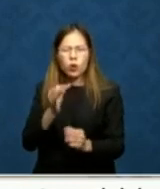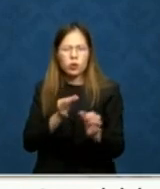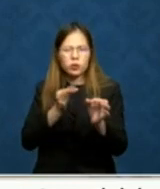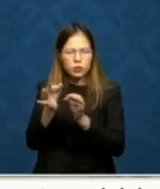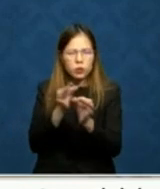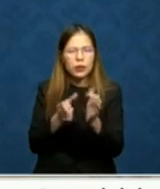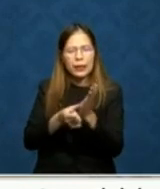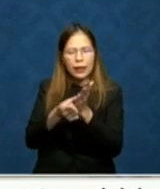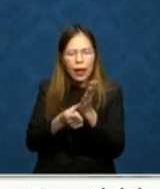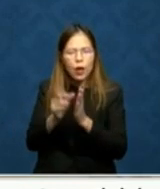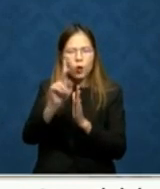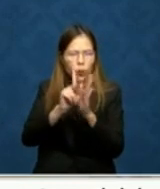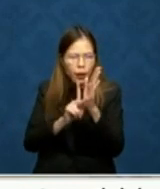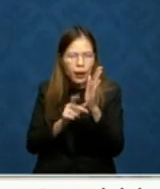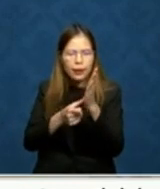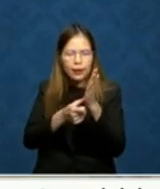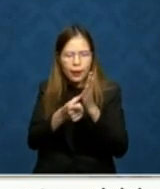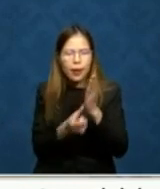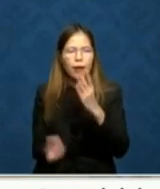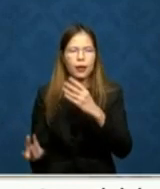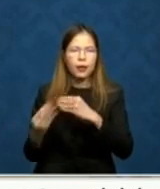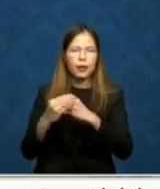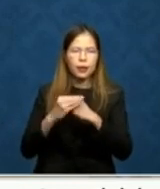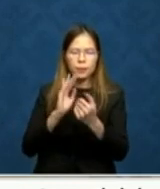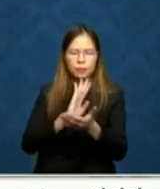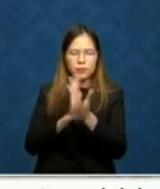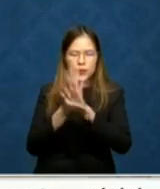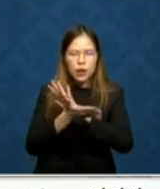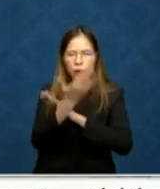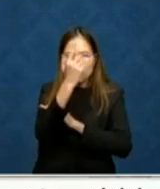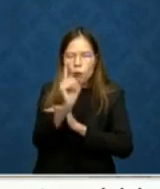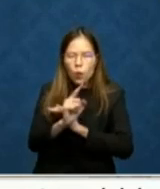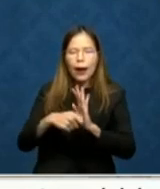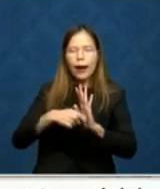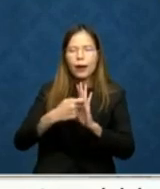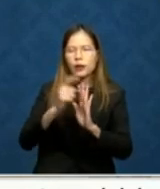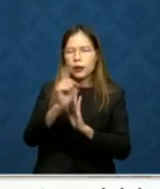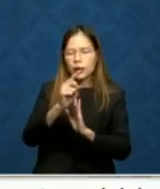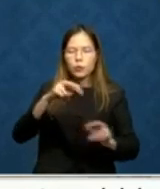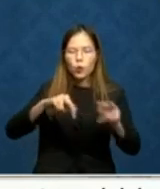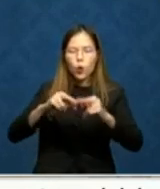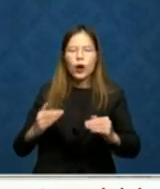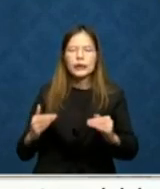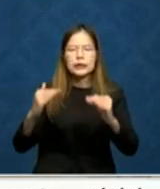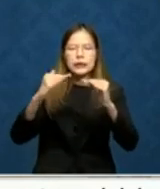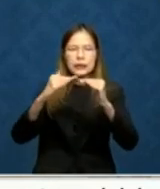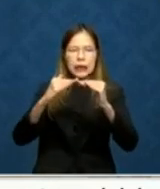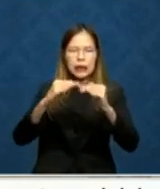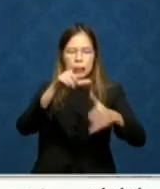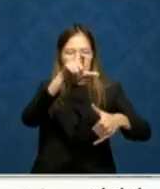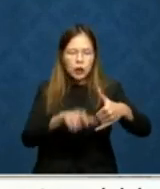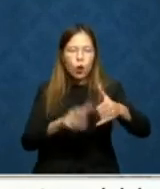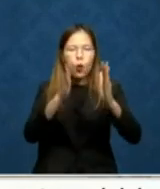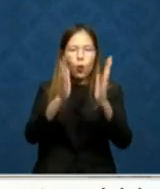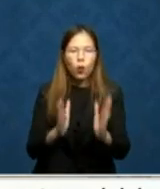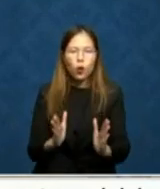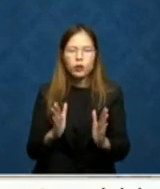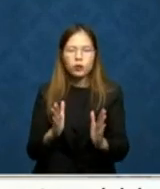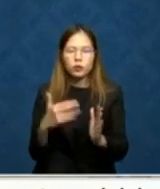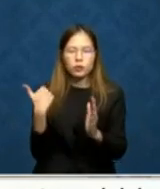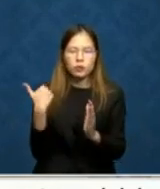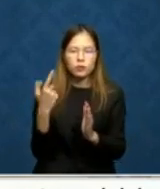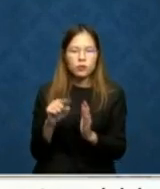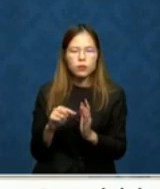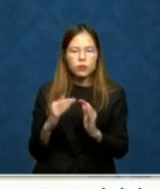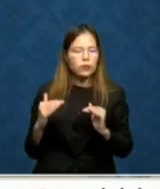การแก้กฎหมายเราจะแก้กฎหมายเพื่ออะไรคะก็เพื่อปกป้องสิทธิความเป็นมนุษย์ลดช่องว่าง